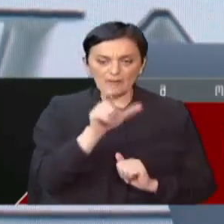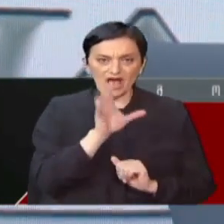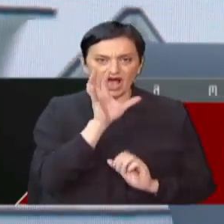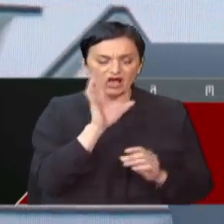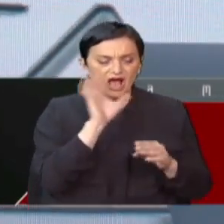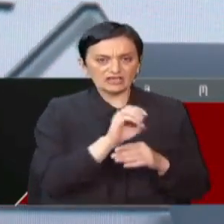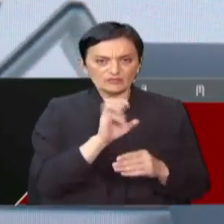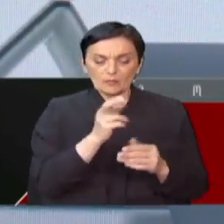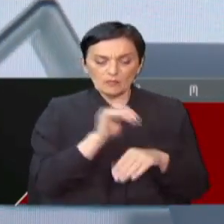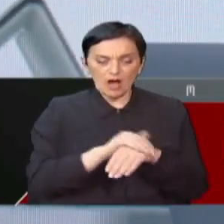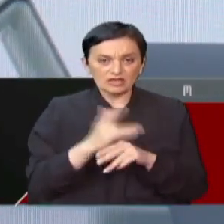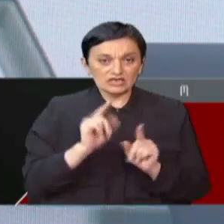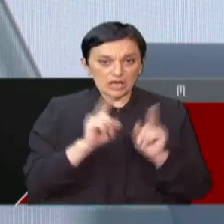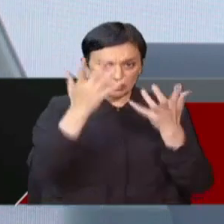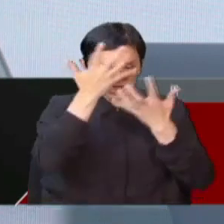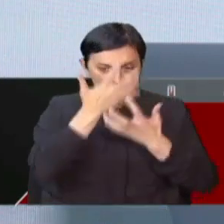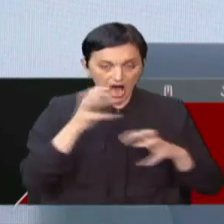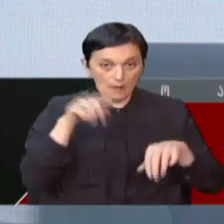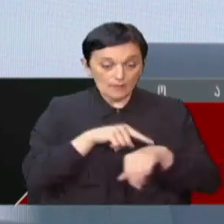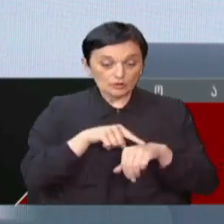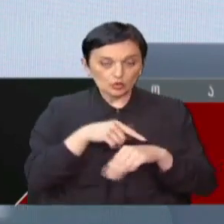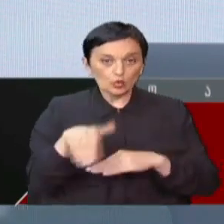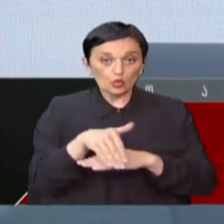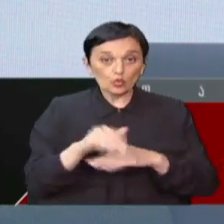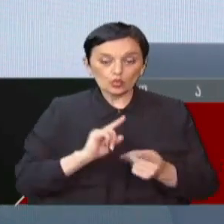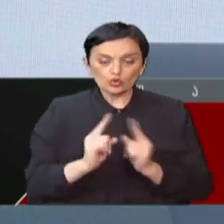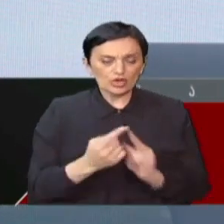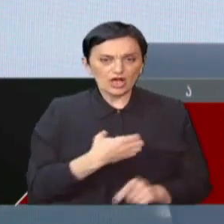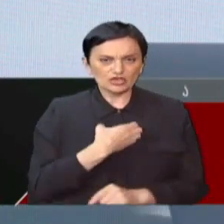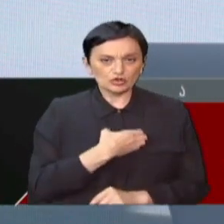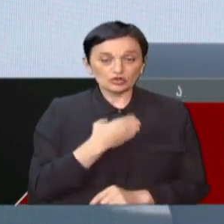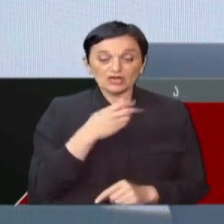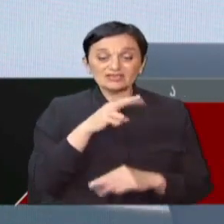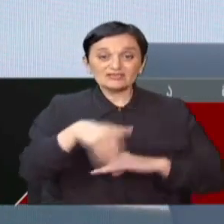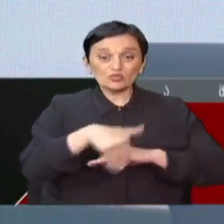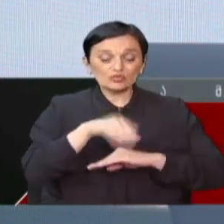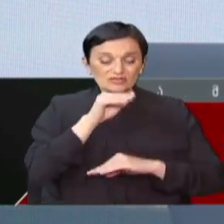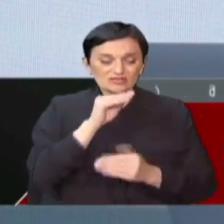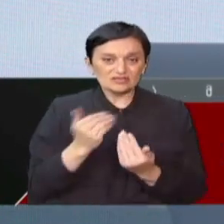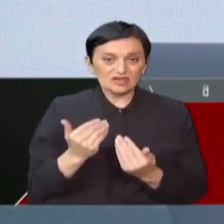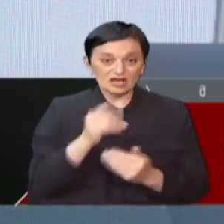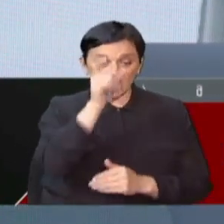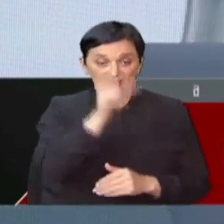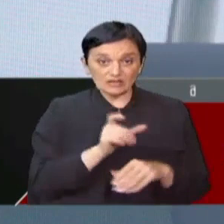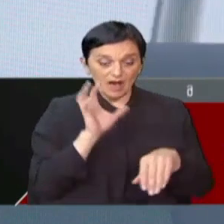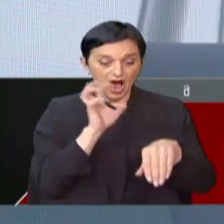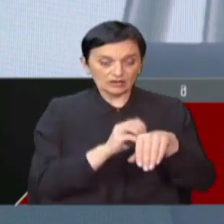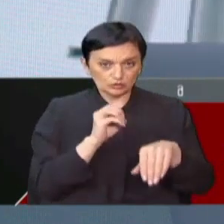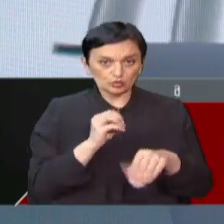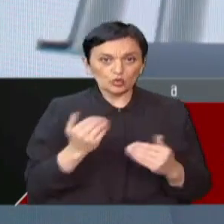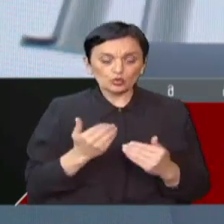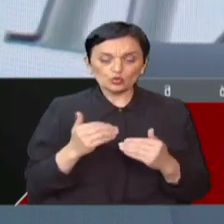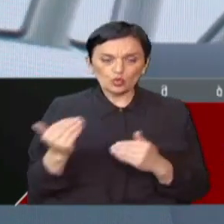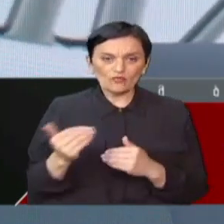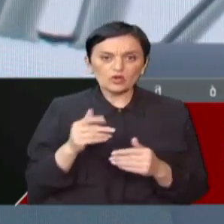დაკბენის ფაქტები და მათ განსაკუთრებით ღამის საათებში ქუჩაში გადაადგილების ეშინიათ. მიუსაფარი ძაღლის მიერ ადამიანის დაკბენის შემთხვევაში ცხოველი